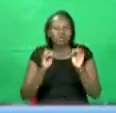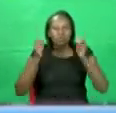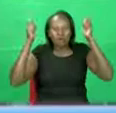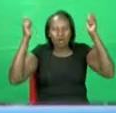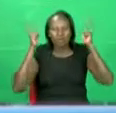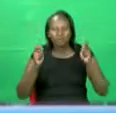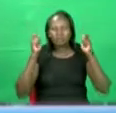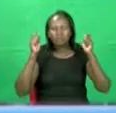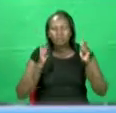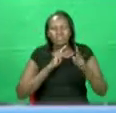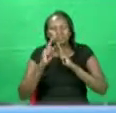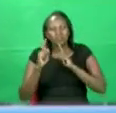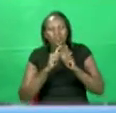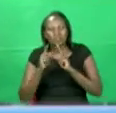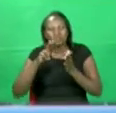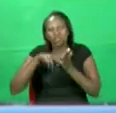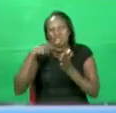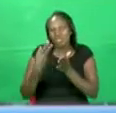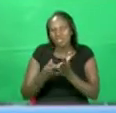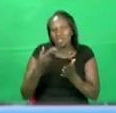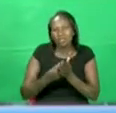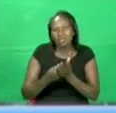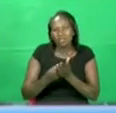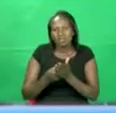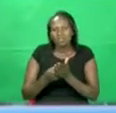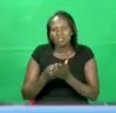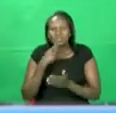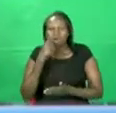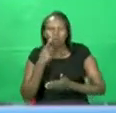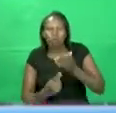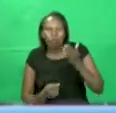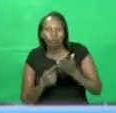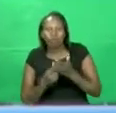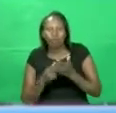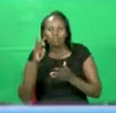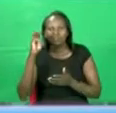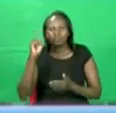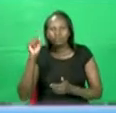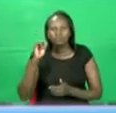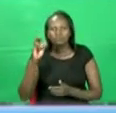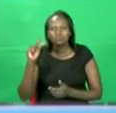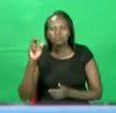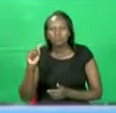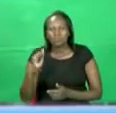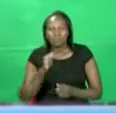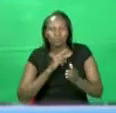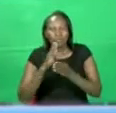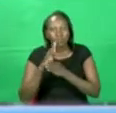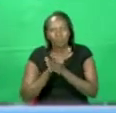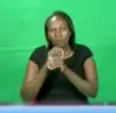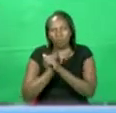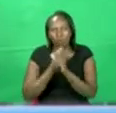waandamanaji hawa, kaimu afisa mkuu wa nyumba na ujenzi Marohe Maina alisema ombi lao